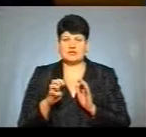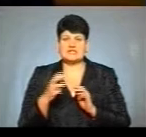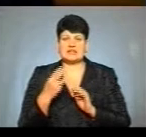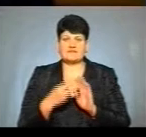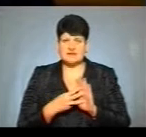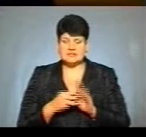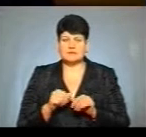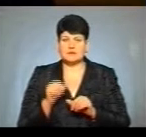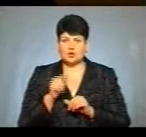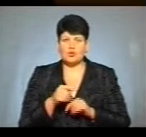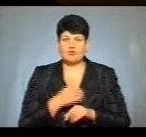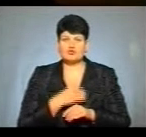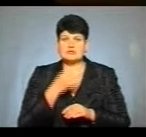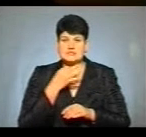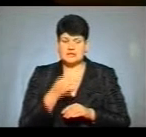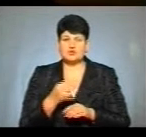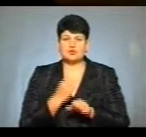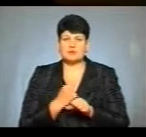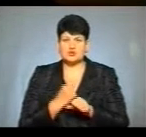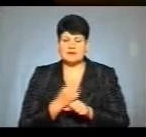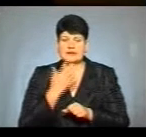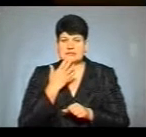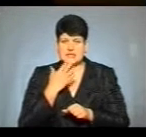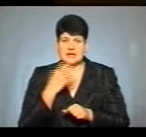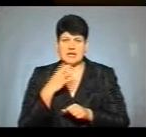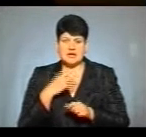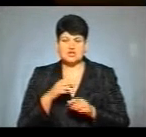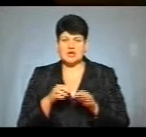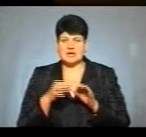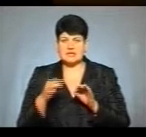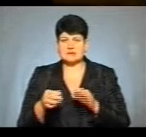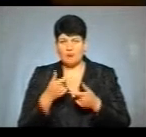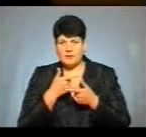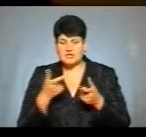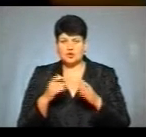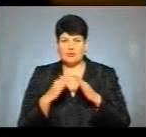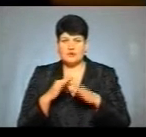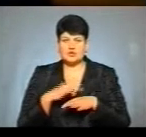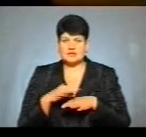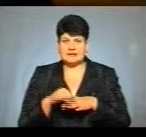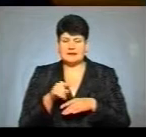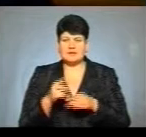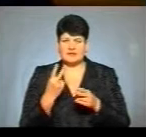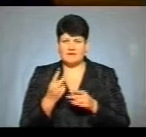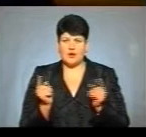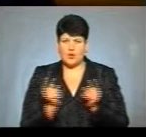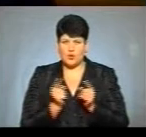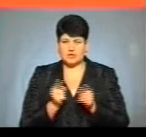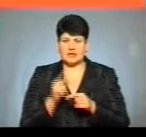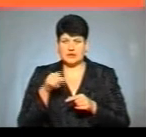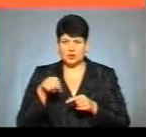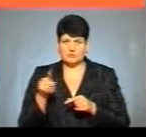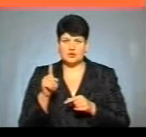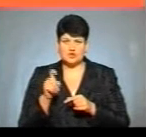0800 750 408. Крім того, хочу сказати, що працює національна гаряча лінія з попередження домашнього насильства. Там є два короткі номери: 116 і